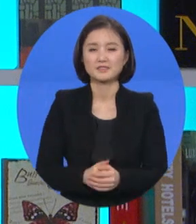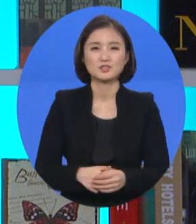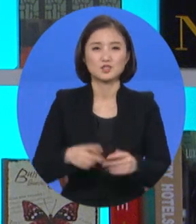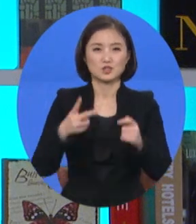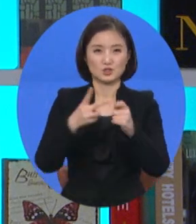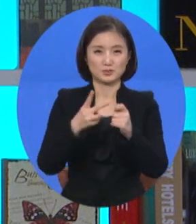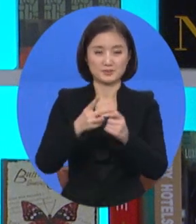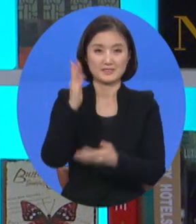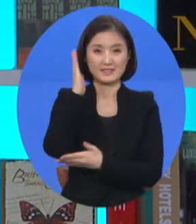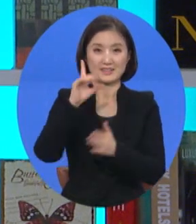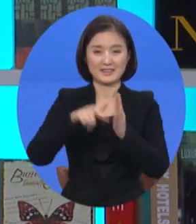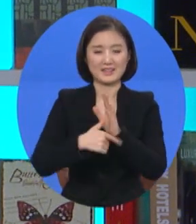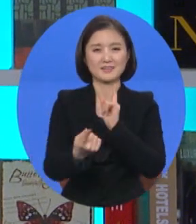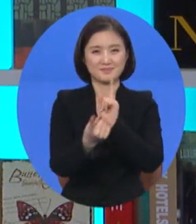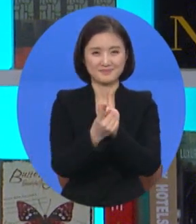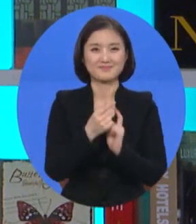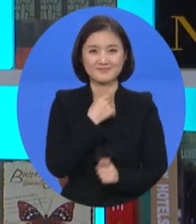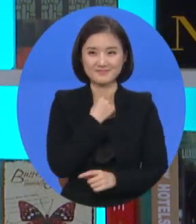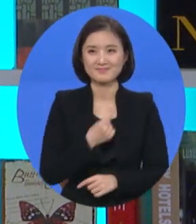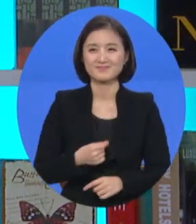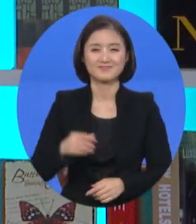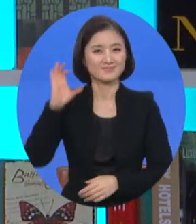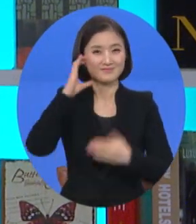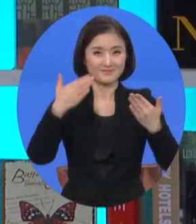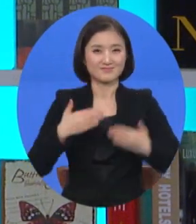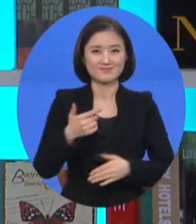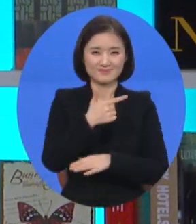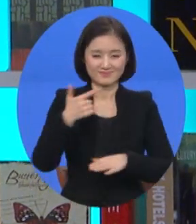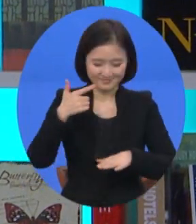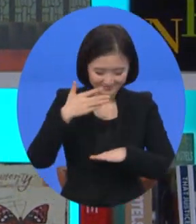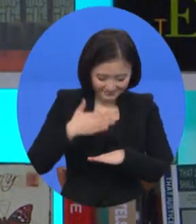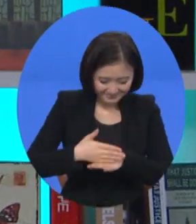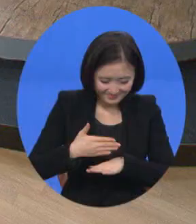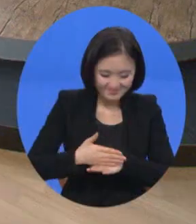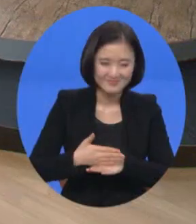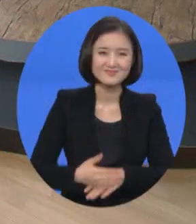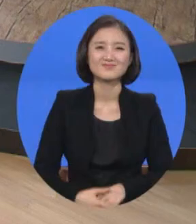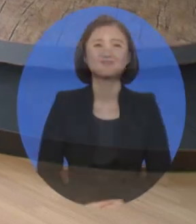에서 또 여러분들 뵙도록 하겠습니다 경창 해주셔서 고맙습니다